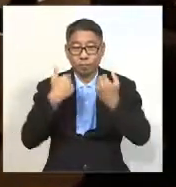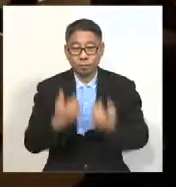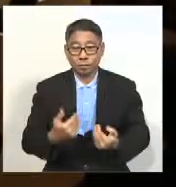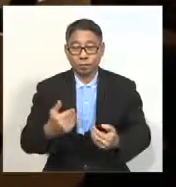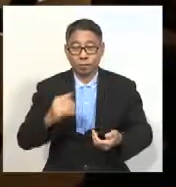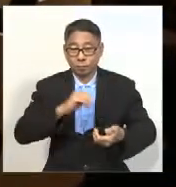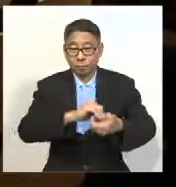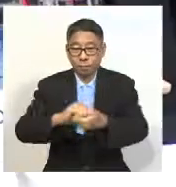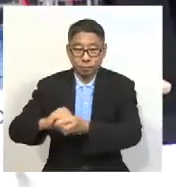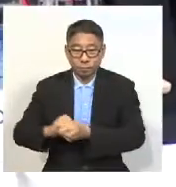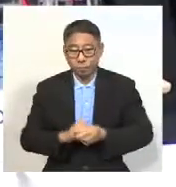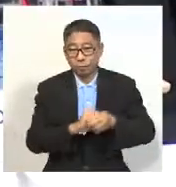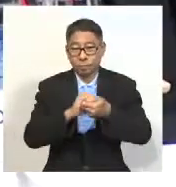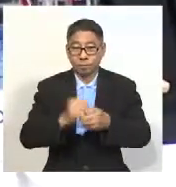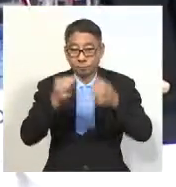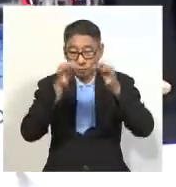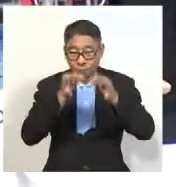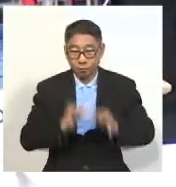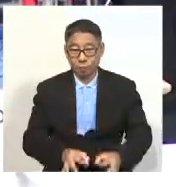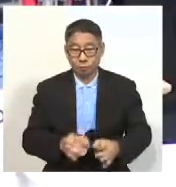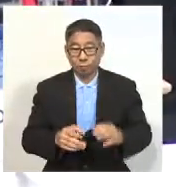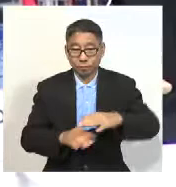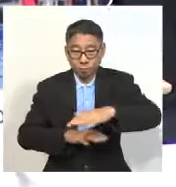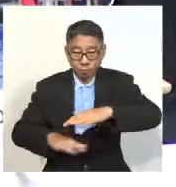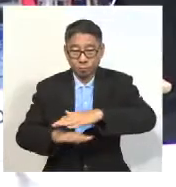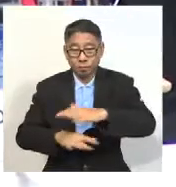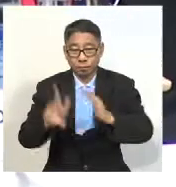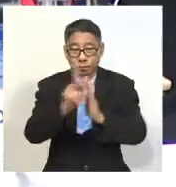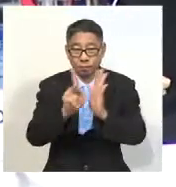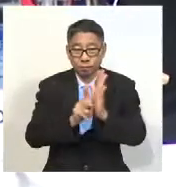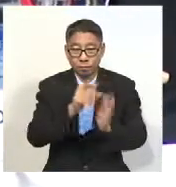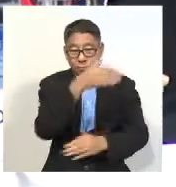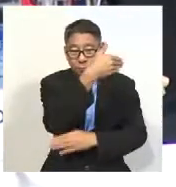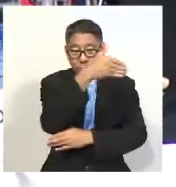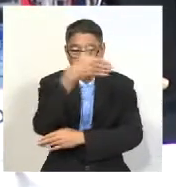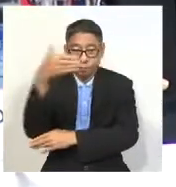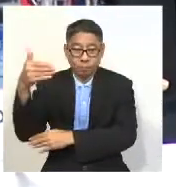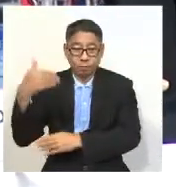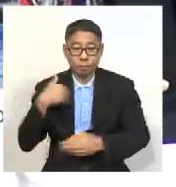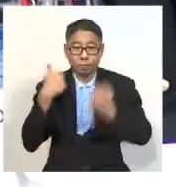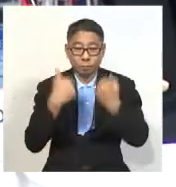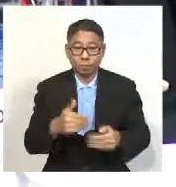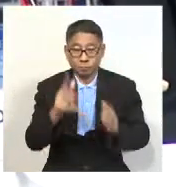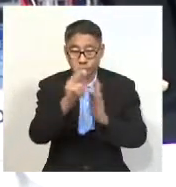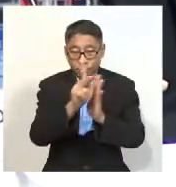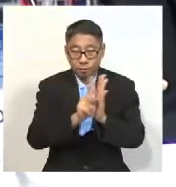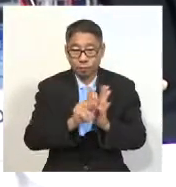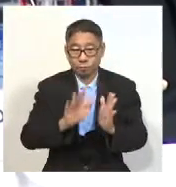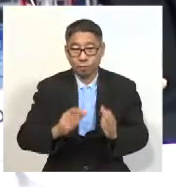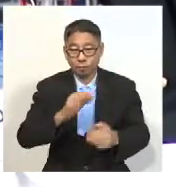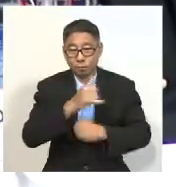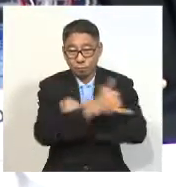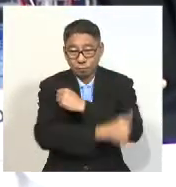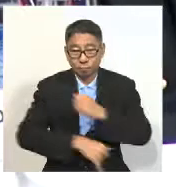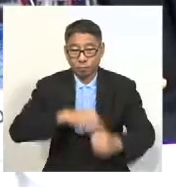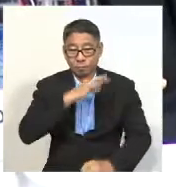ไปสู่ความร่วมมือในด้านการตกลงการสร้างคลังข้อมูลกฎหมายนานาชาติเพื่อให้การอ้างอิงสถานการณ์กฎหมายในประเทศสมา